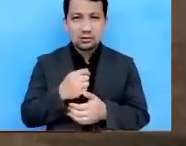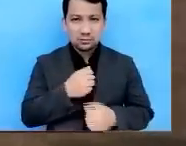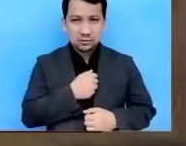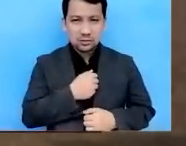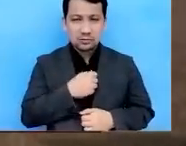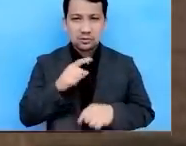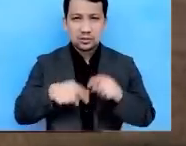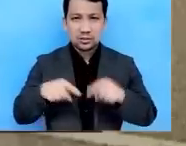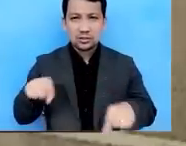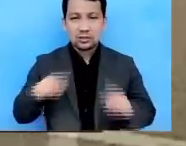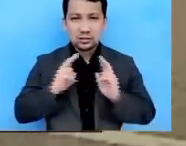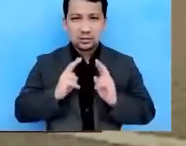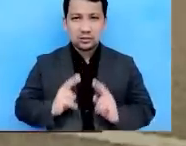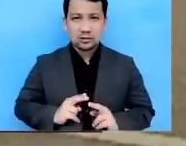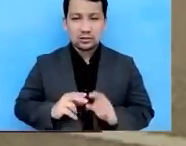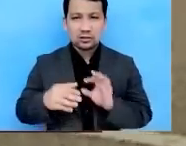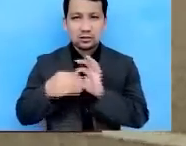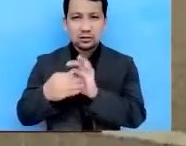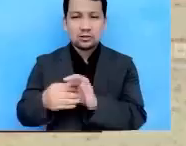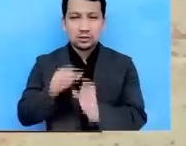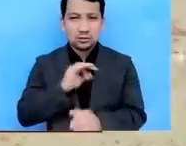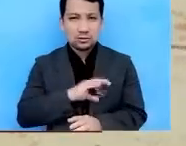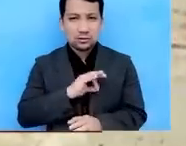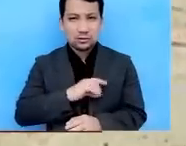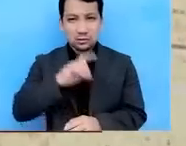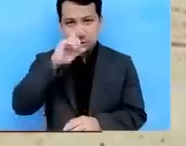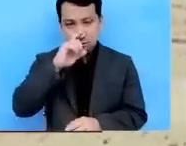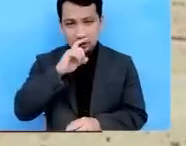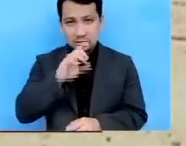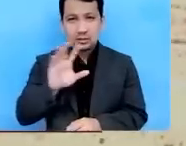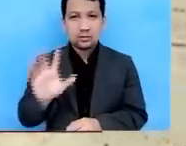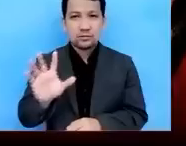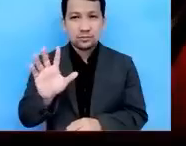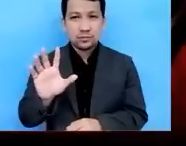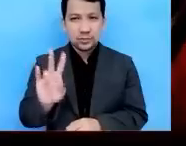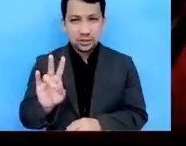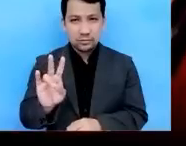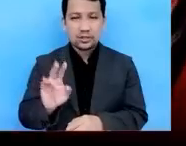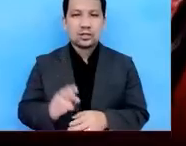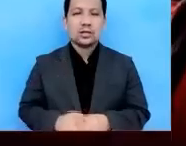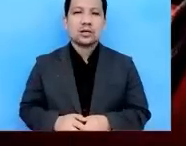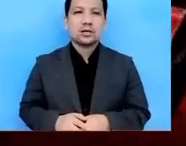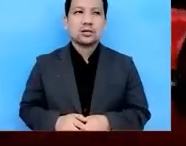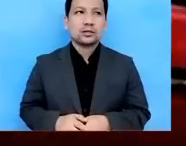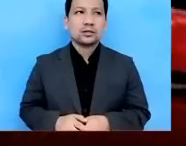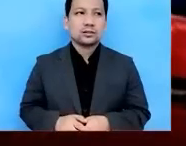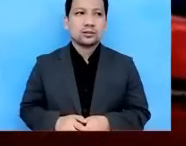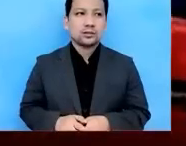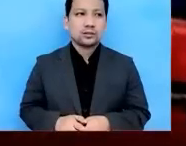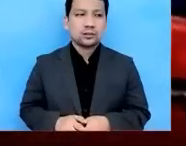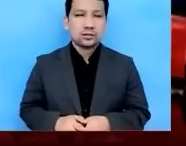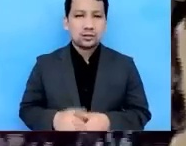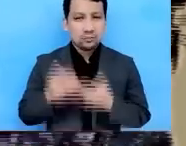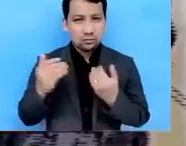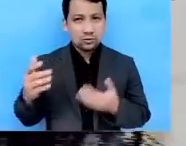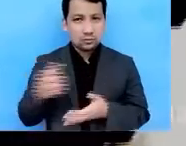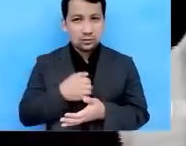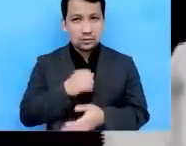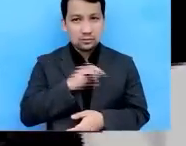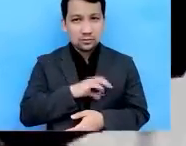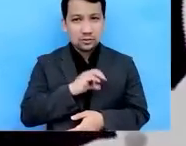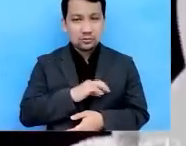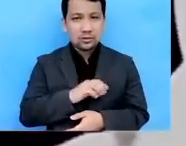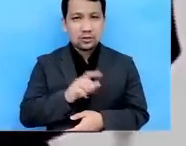pang uniform personnel ang kanilang pensyon sa edad na 57. Sa kasulukuyan kasi, makukuha ang pensyon 20